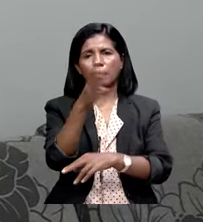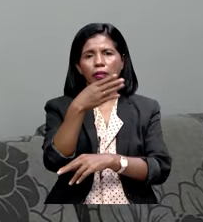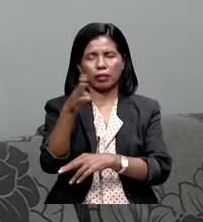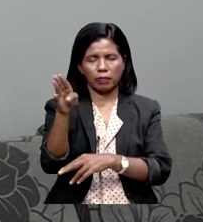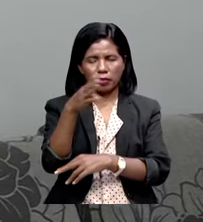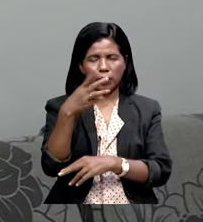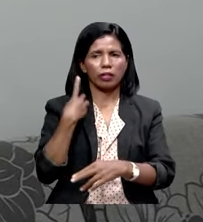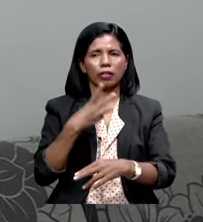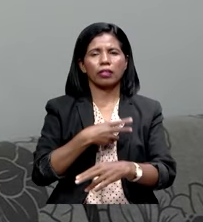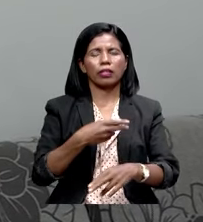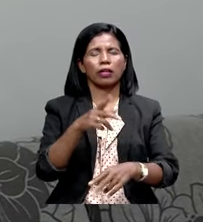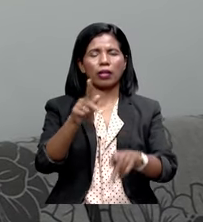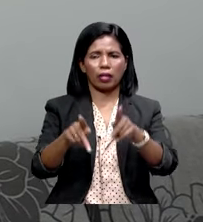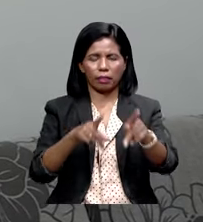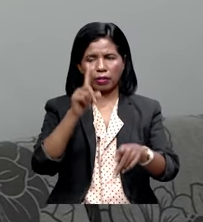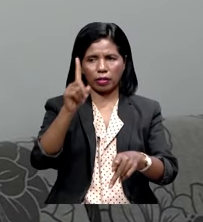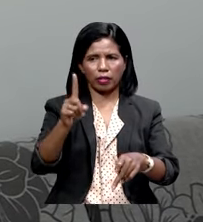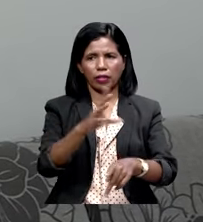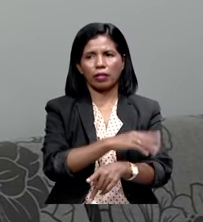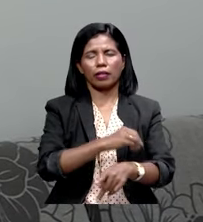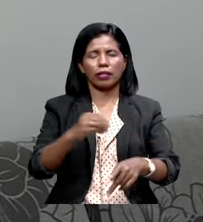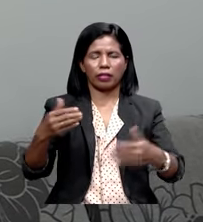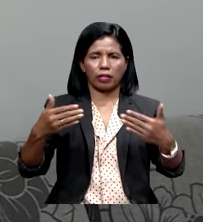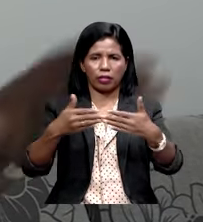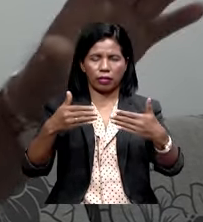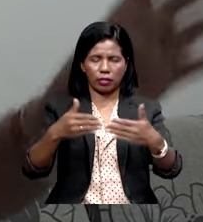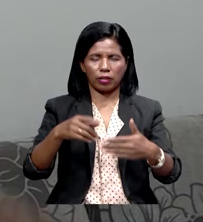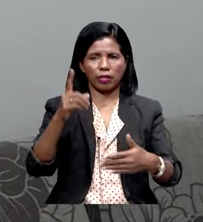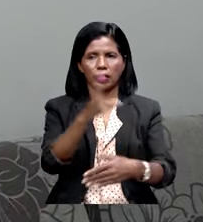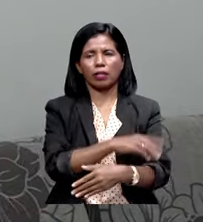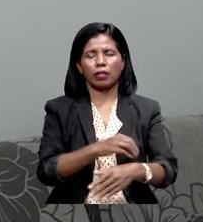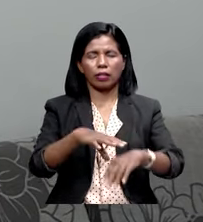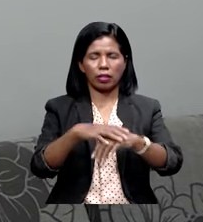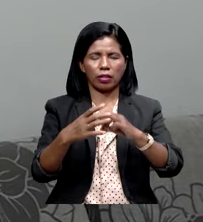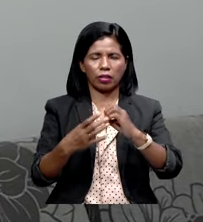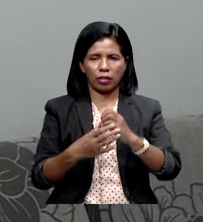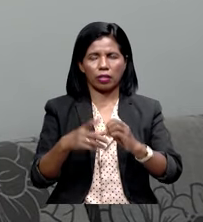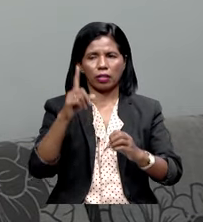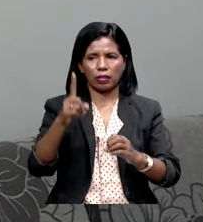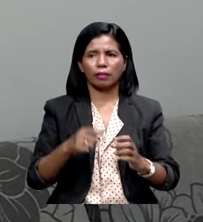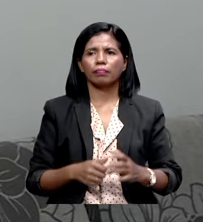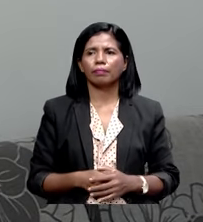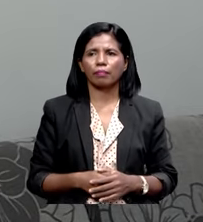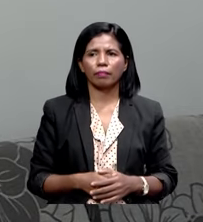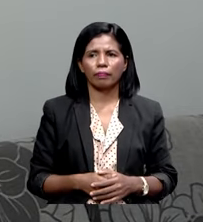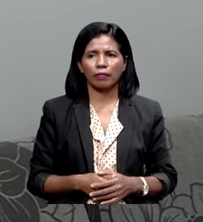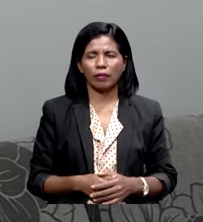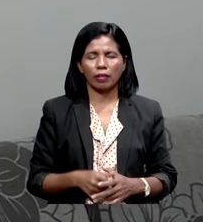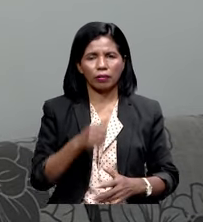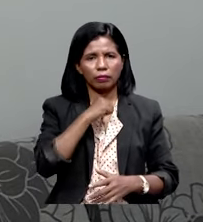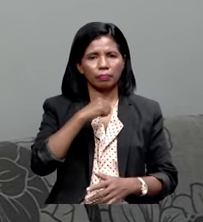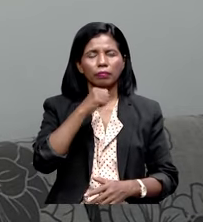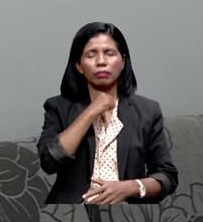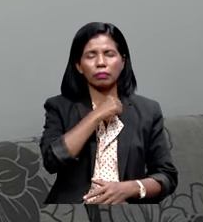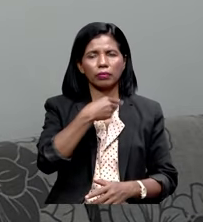kita satu Dara antara barat dan tim Timur dari pulau yang sama Pulau Timur P